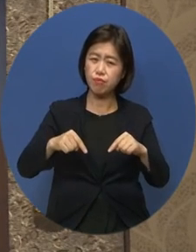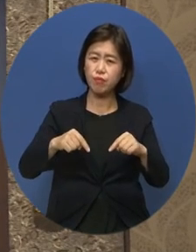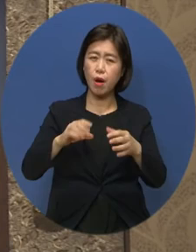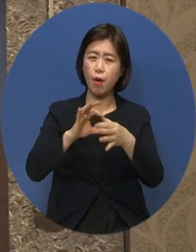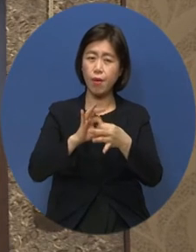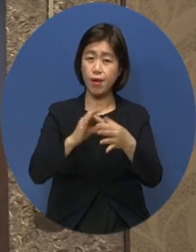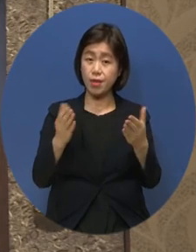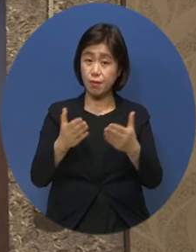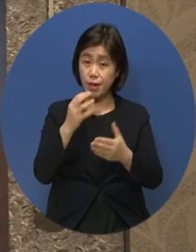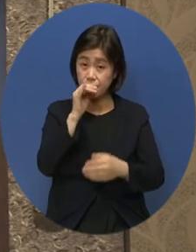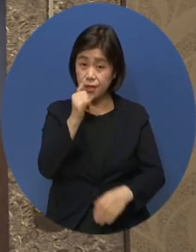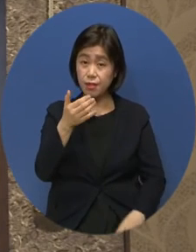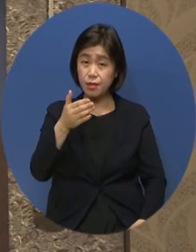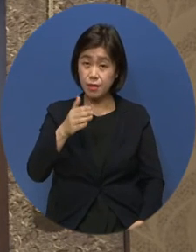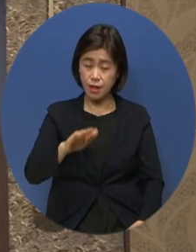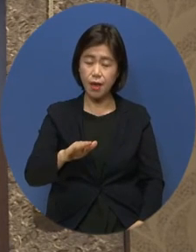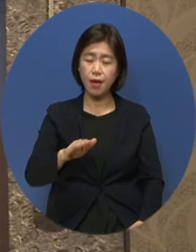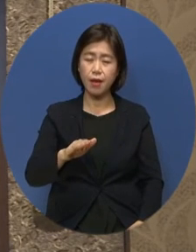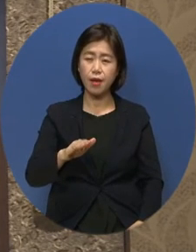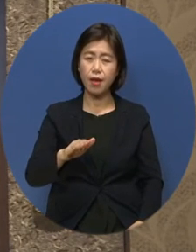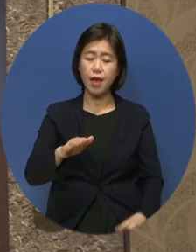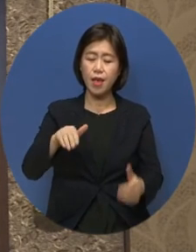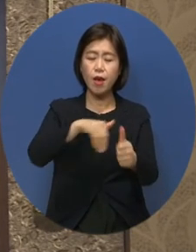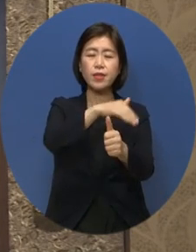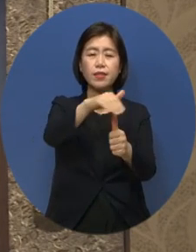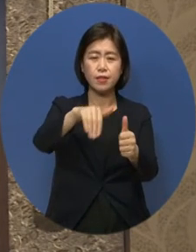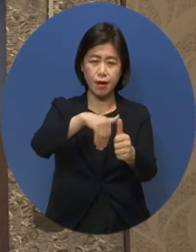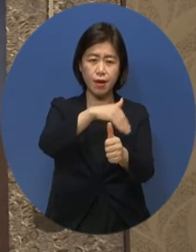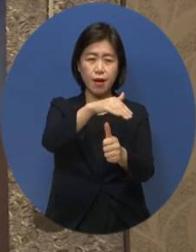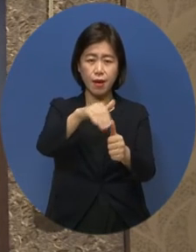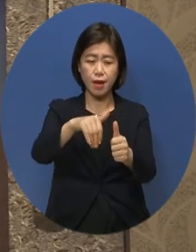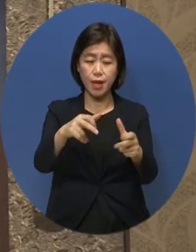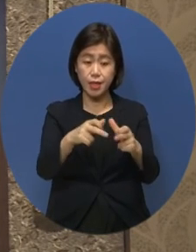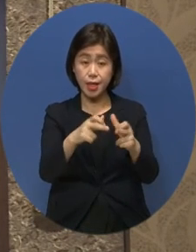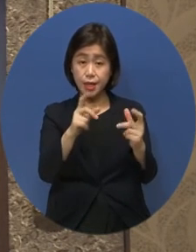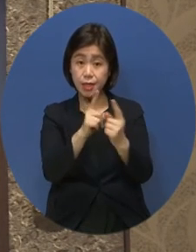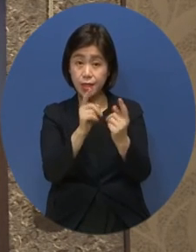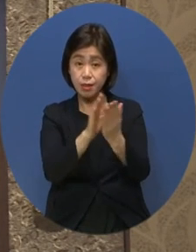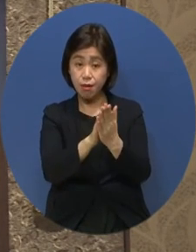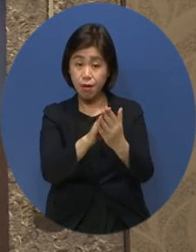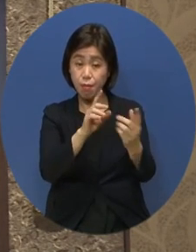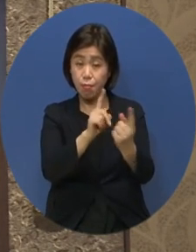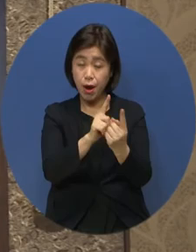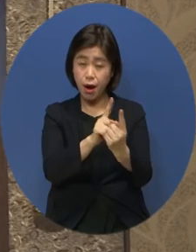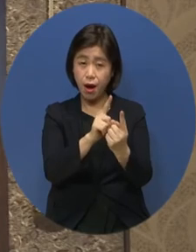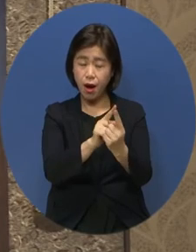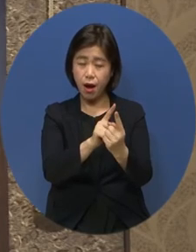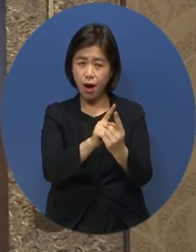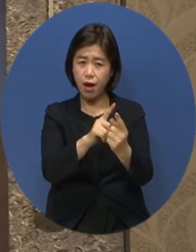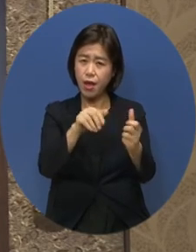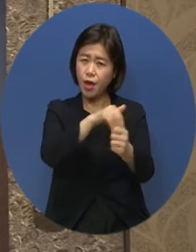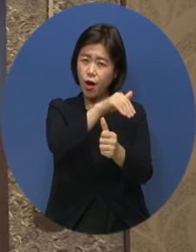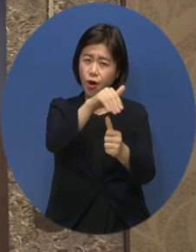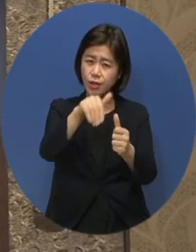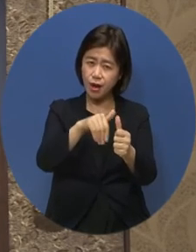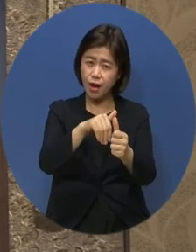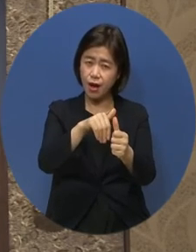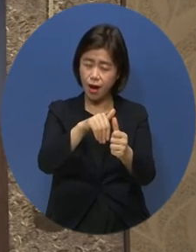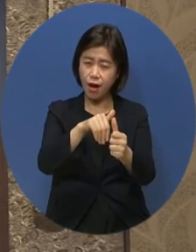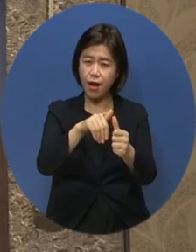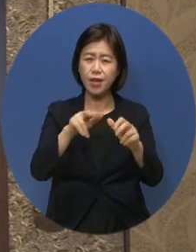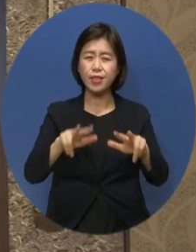우리 10 천적인 직원들과 함께 상인들에 권익과 인권을 위해서 일하는 것이 너무나 보람되고